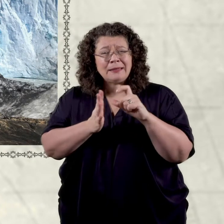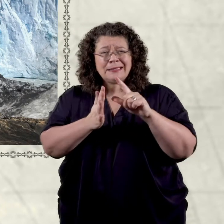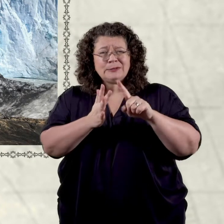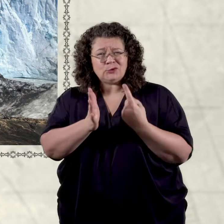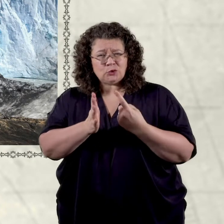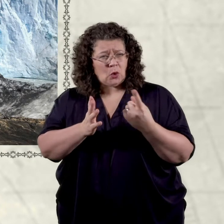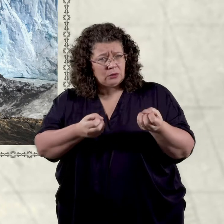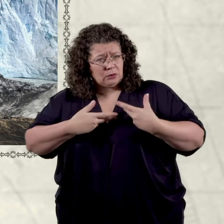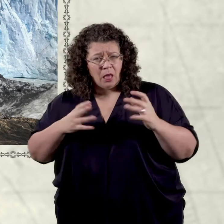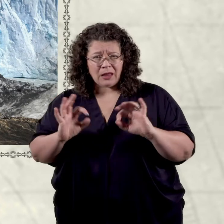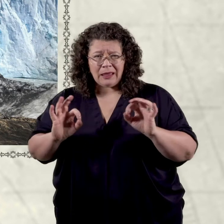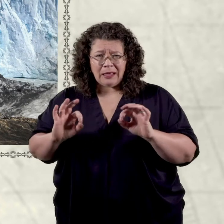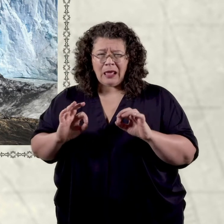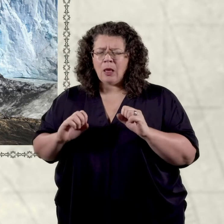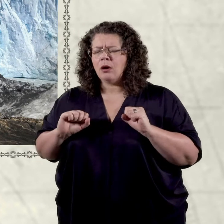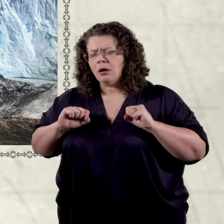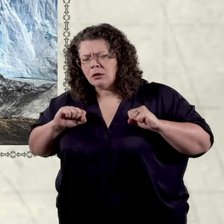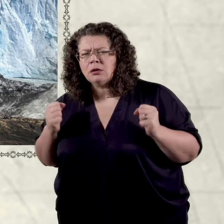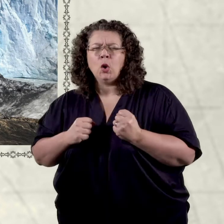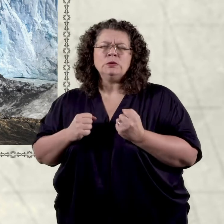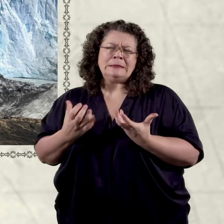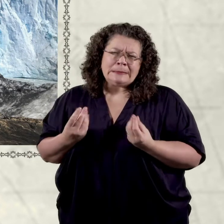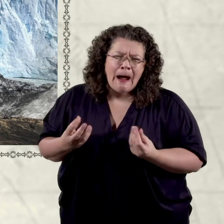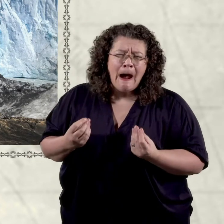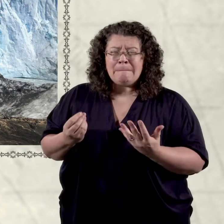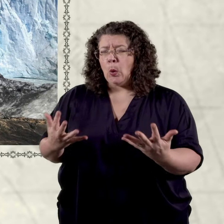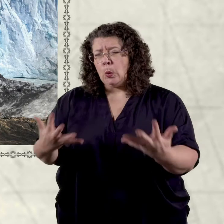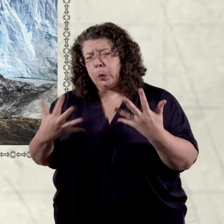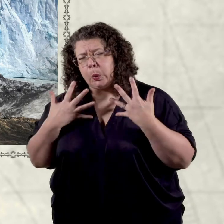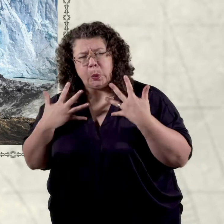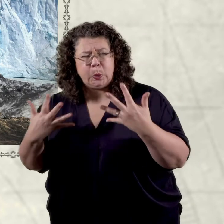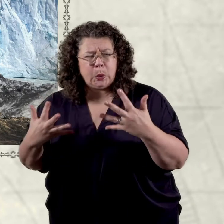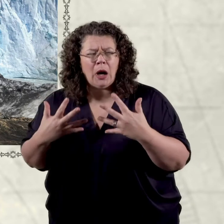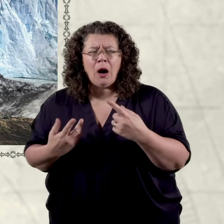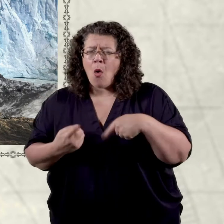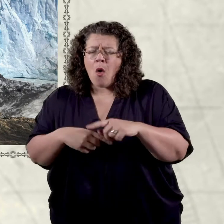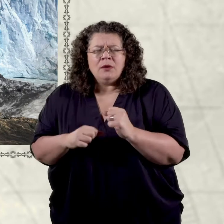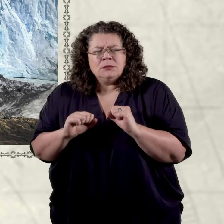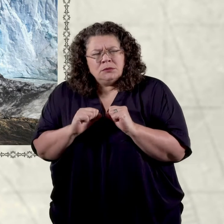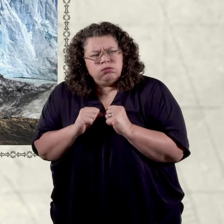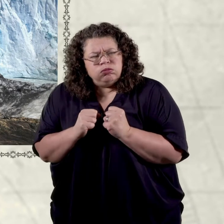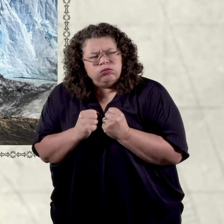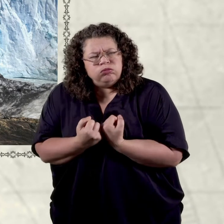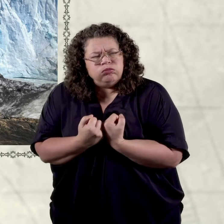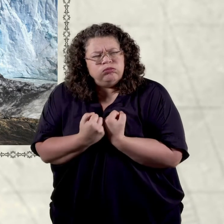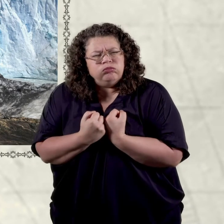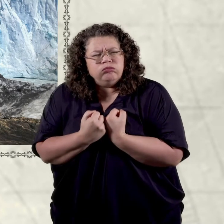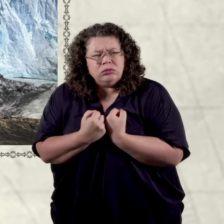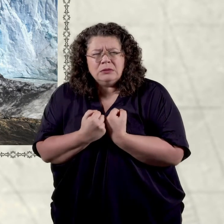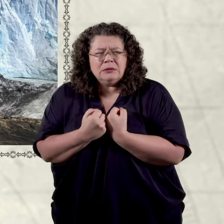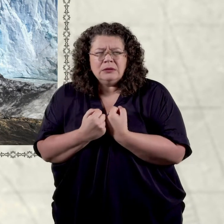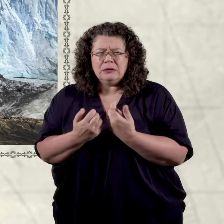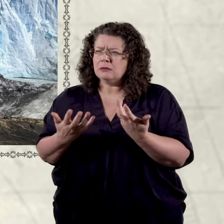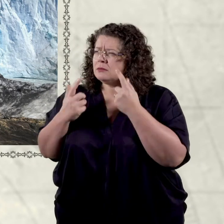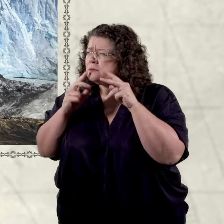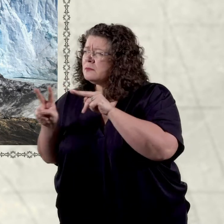Jones ddim di rhybuddio ni am hyn o gwbl. Oedd hi'n oer, oedd hi'n lyb, a'r gwynt yn brathu trwy'n dillad ni. Ac